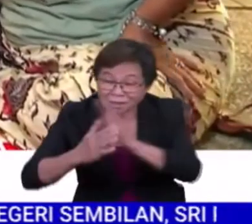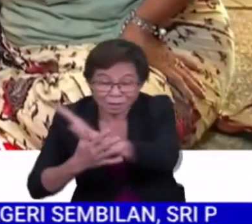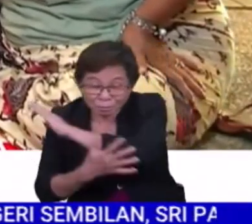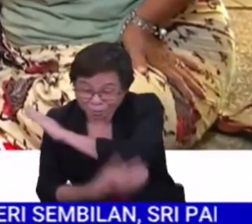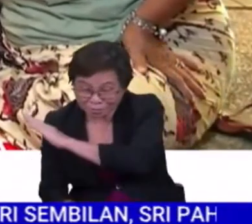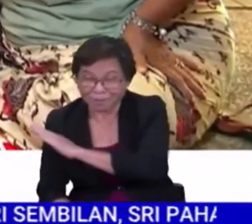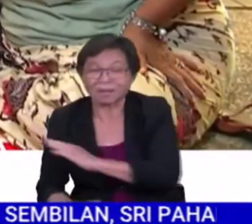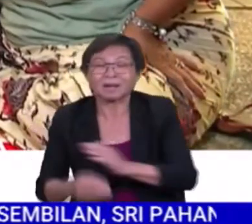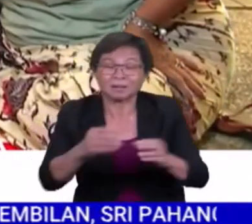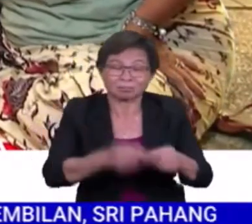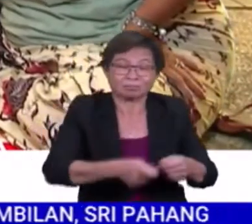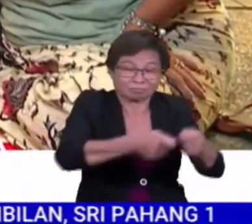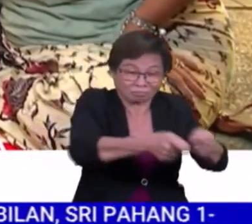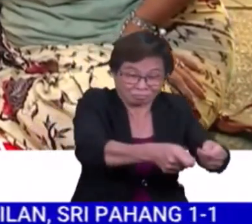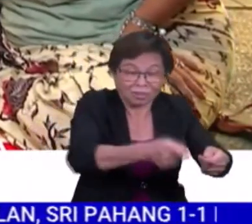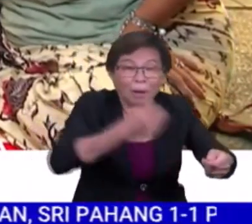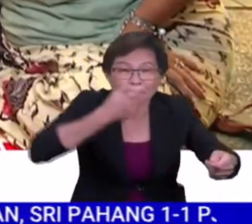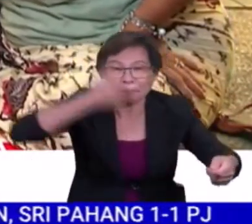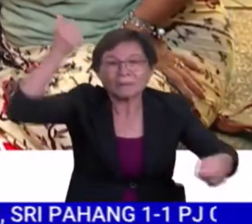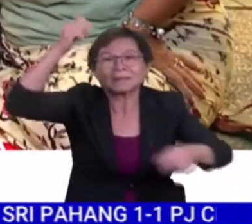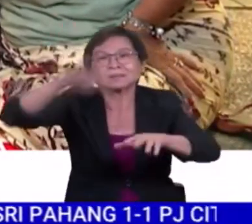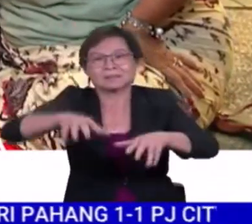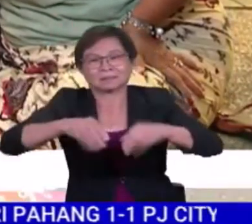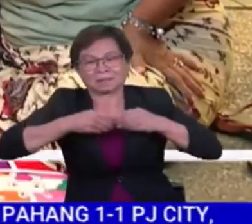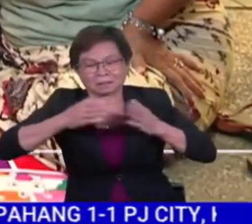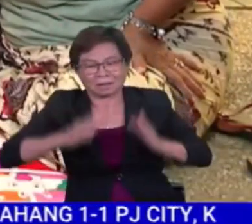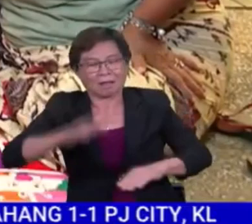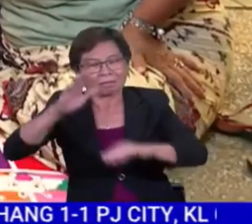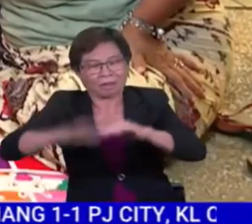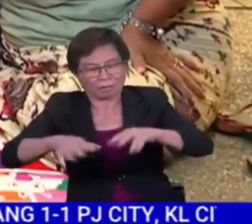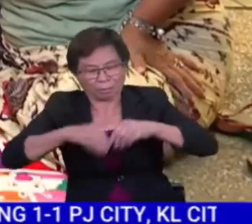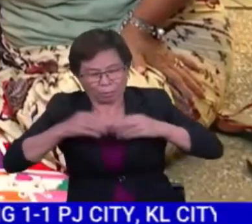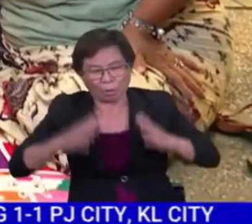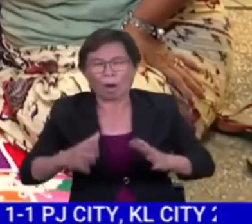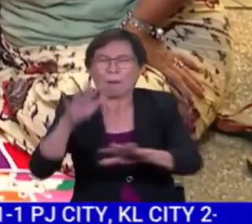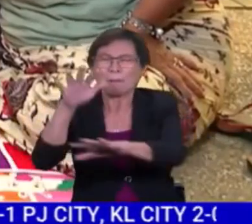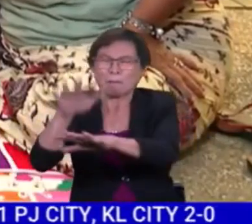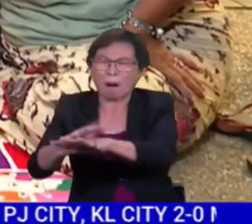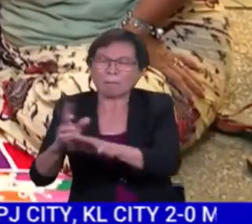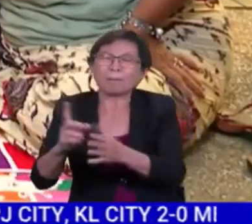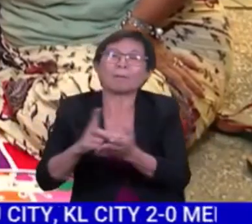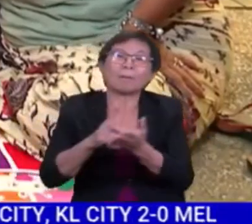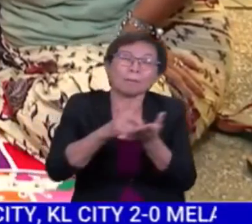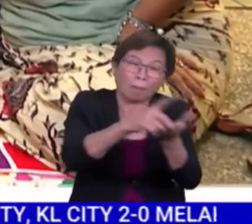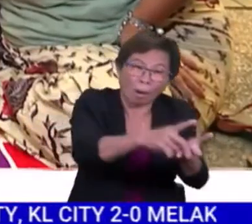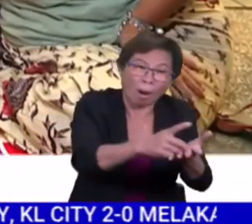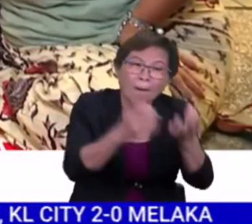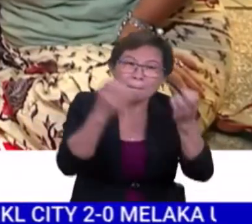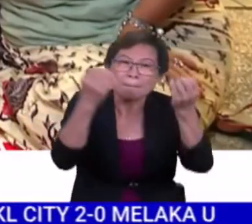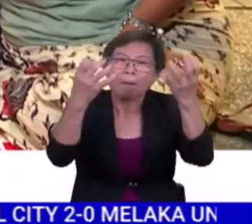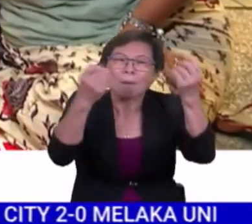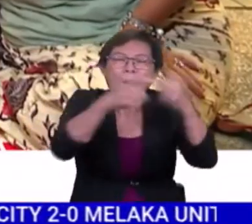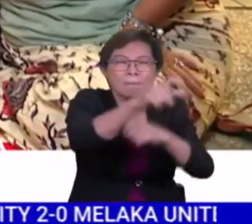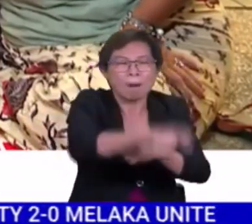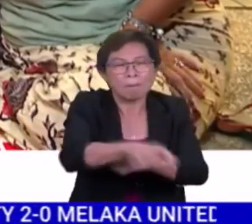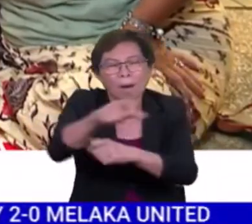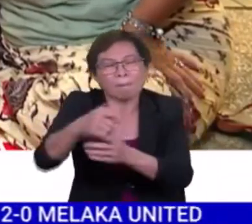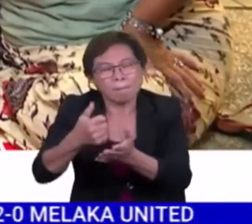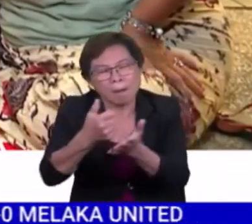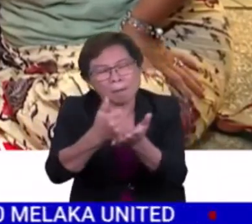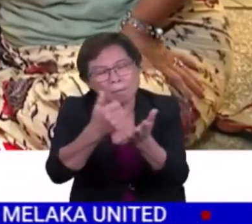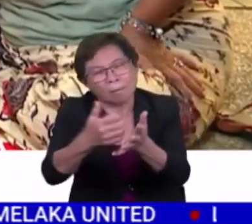itu lebih baik daripada yang menerima. Dengan ramainya orang memberi, lebih ramai yang memerlukan dapat